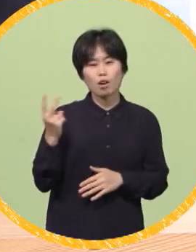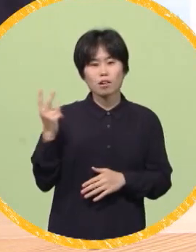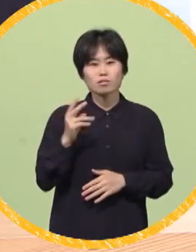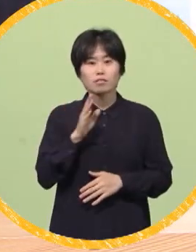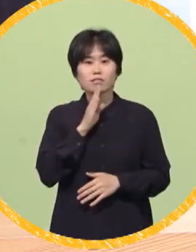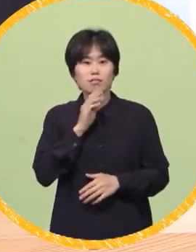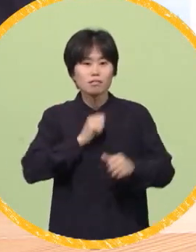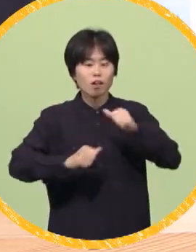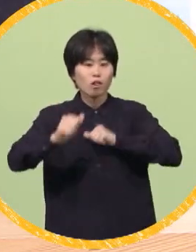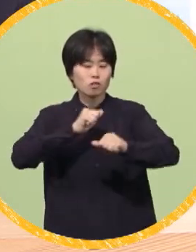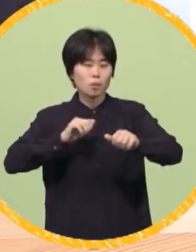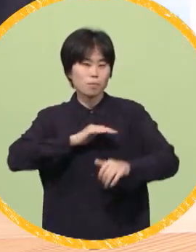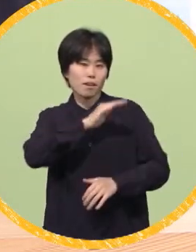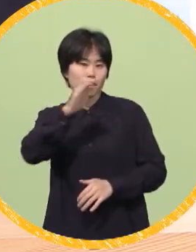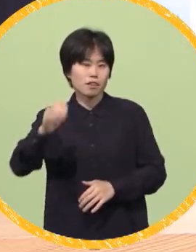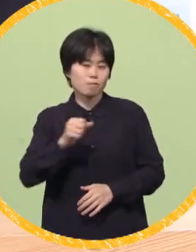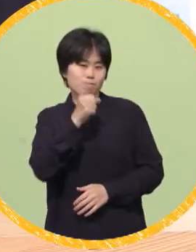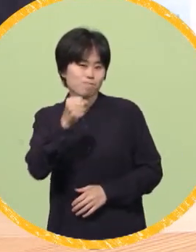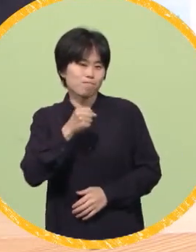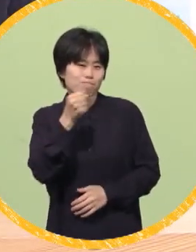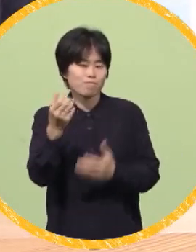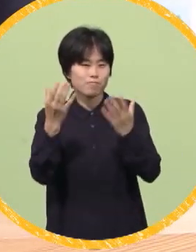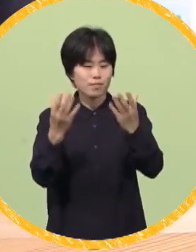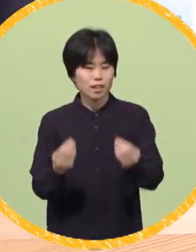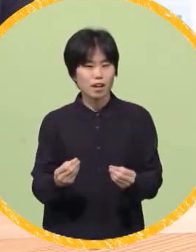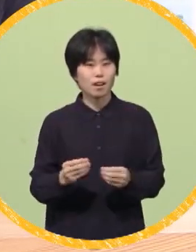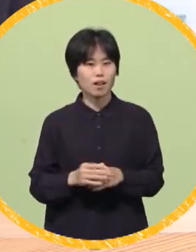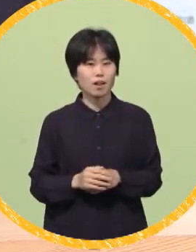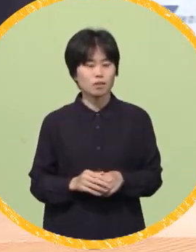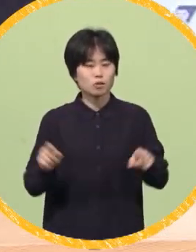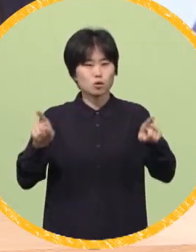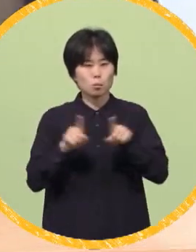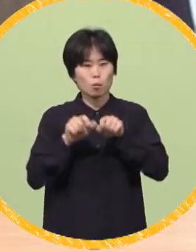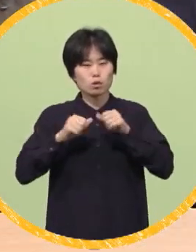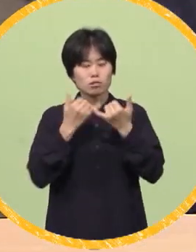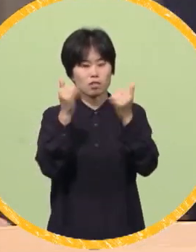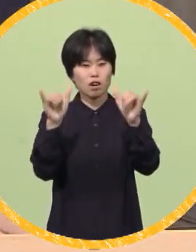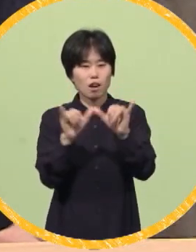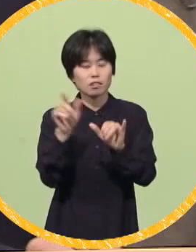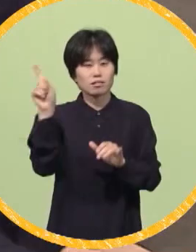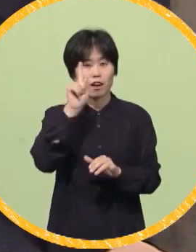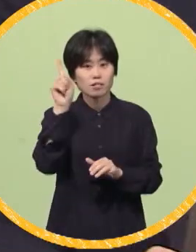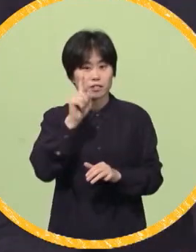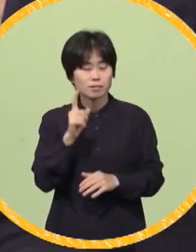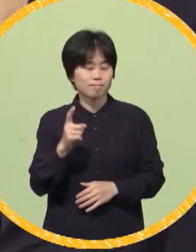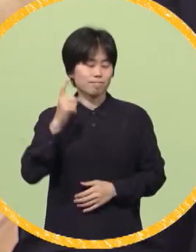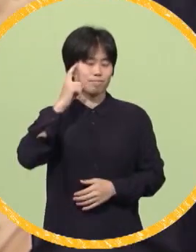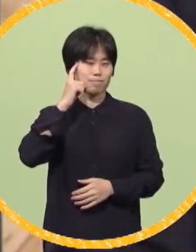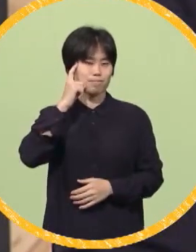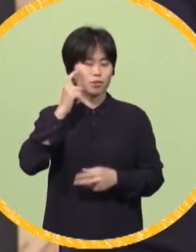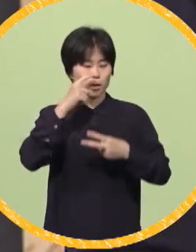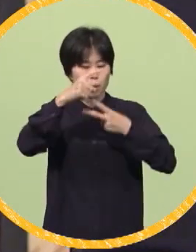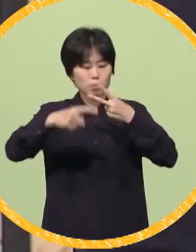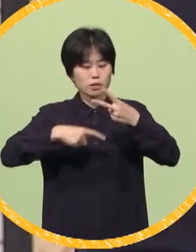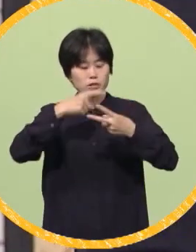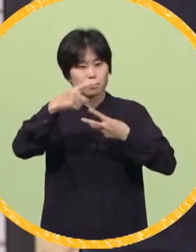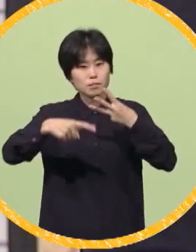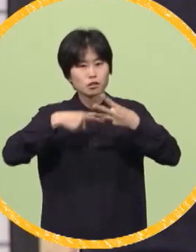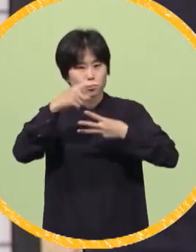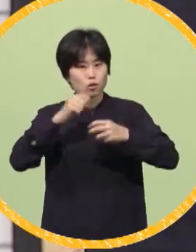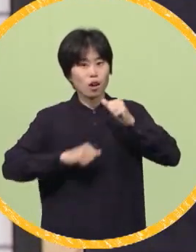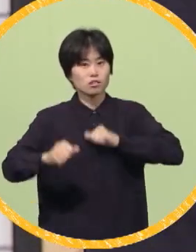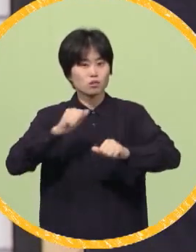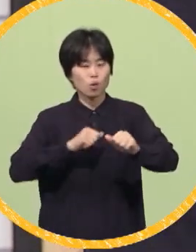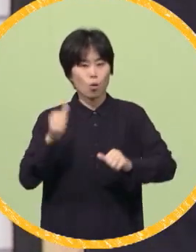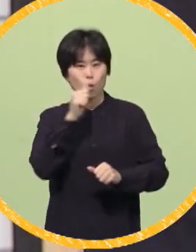際に活動している皆さんにお話を聞いてきました。 はい、共に生きる社会とは何か、そのヒントになりそうな3つの活動をご紹介します